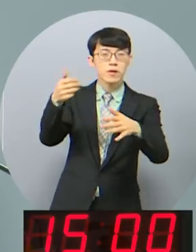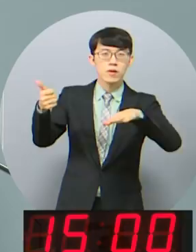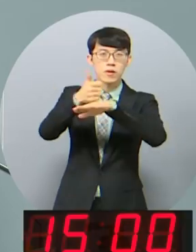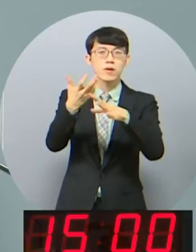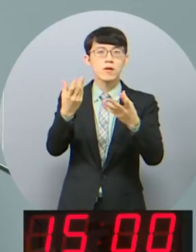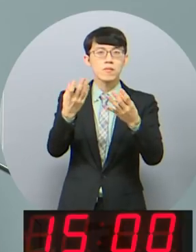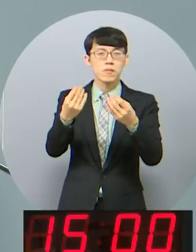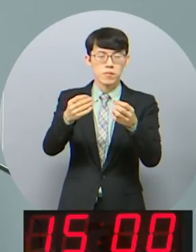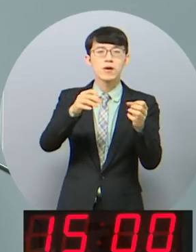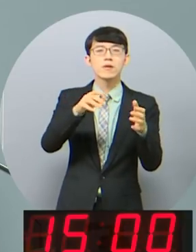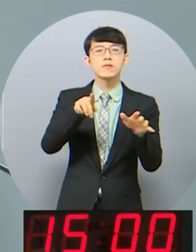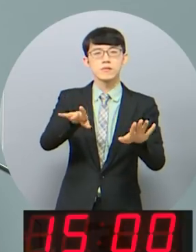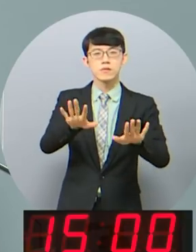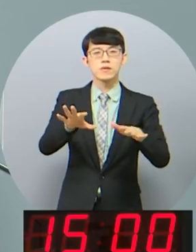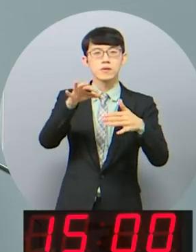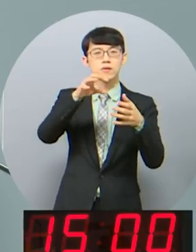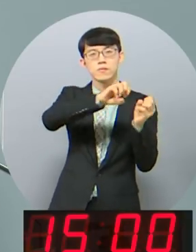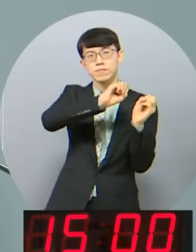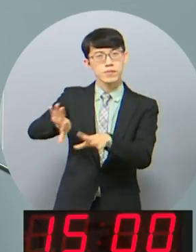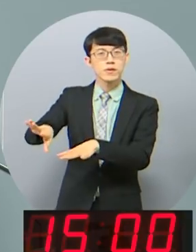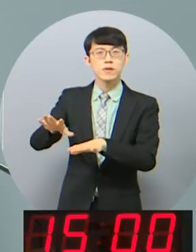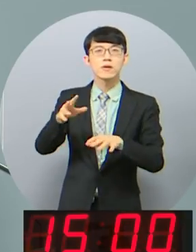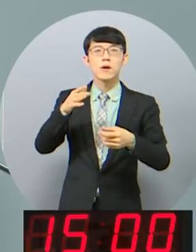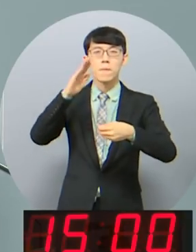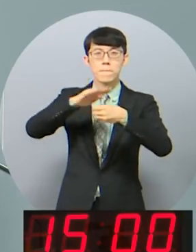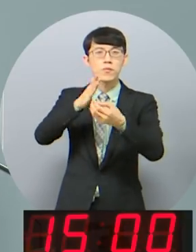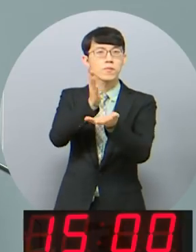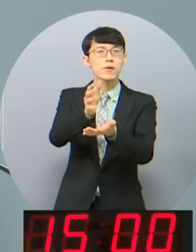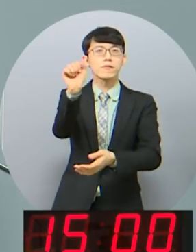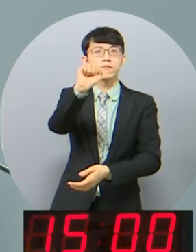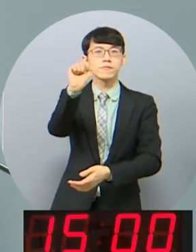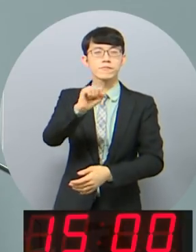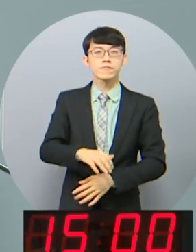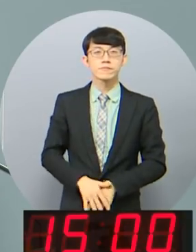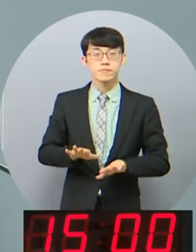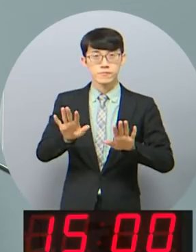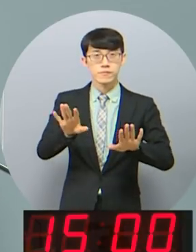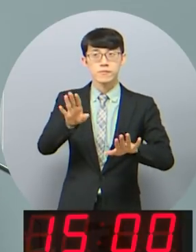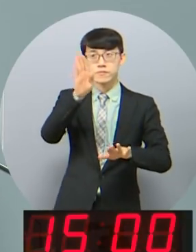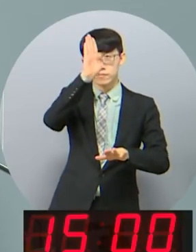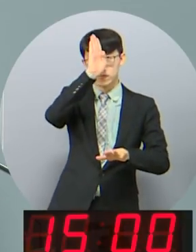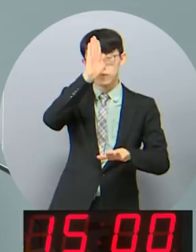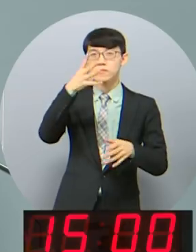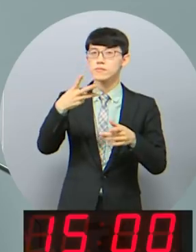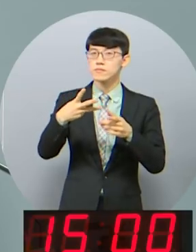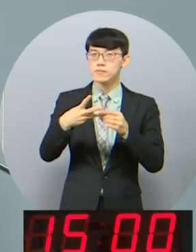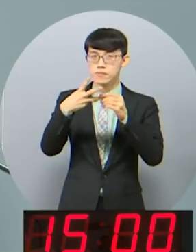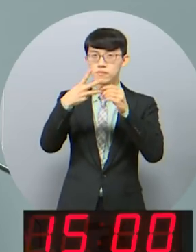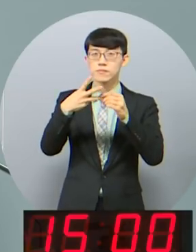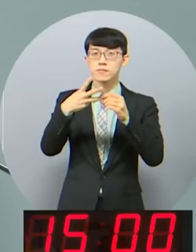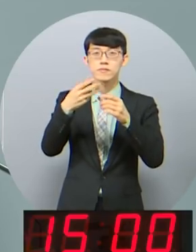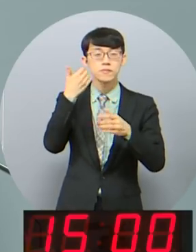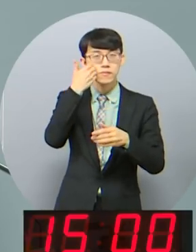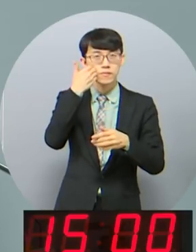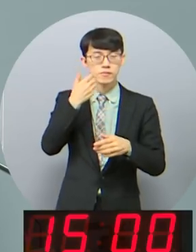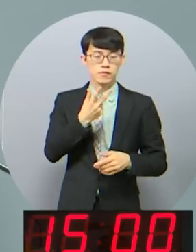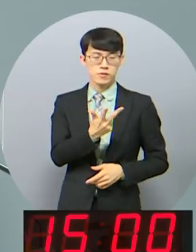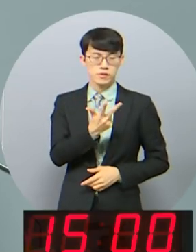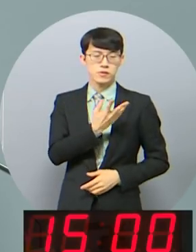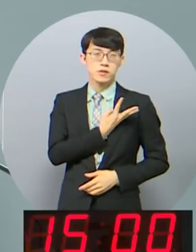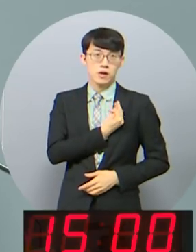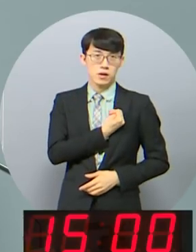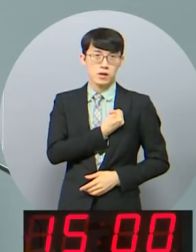得要求补行发表政见。现在请第三位登记七号候选